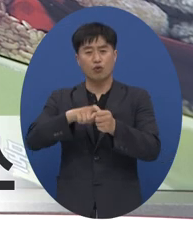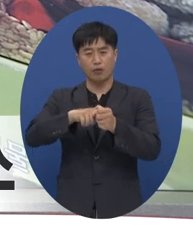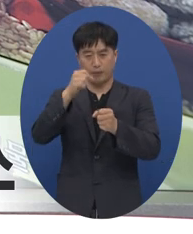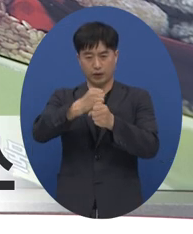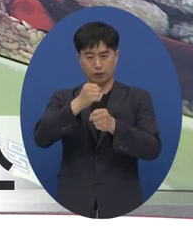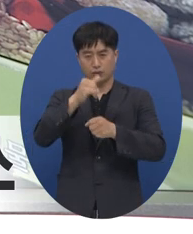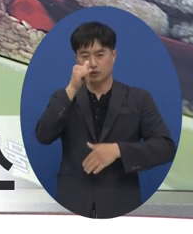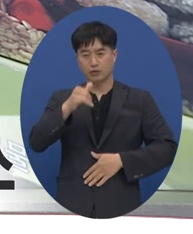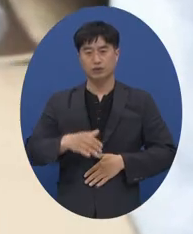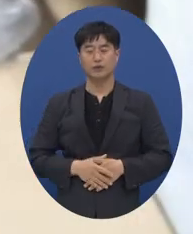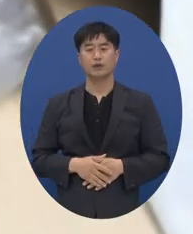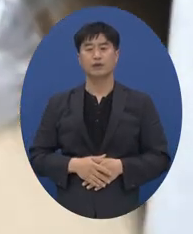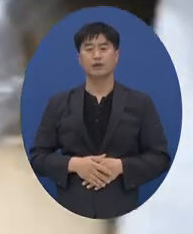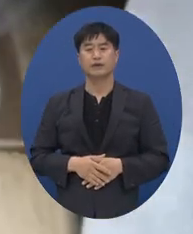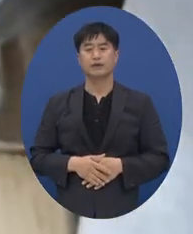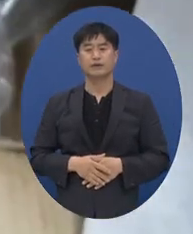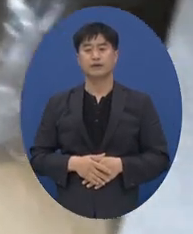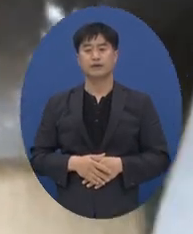보시죠.